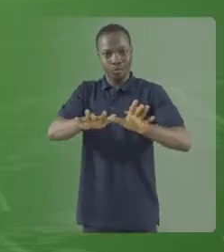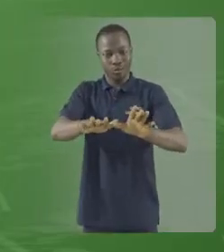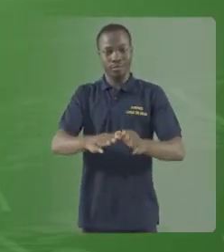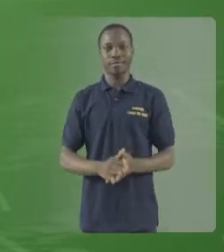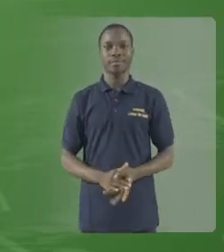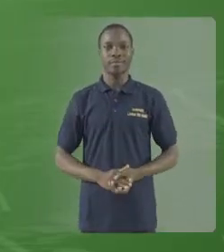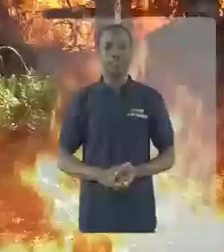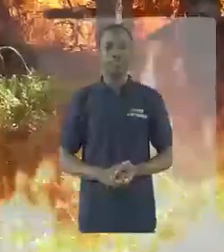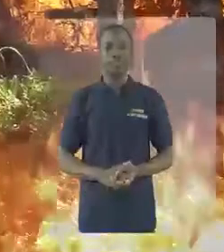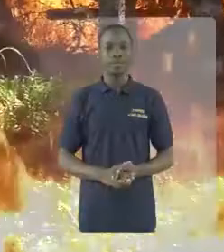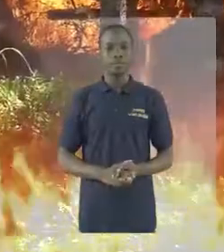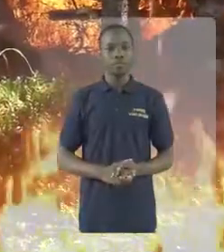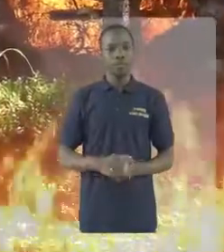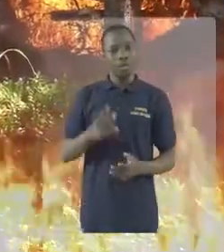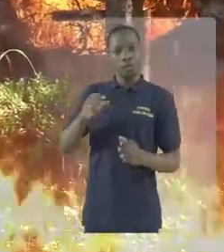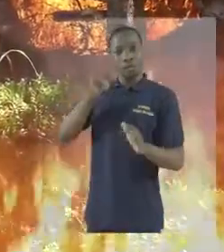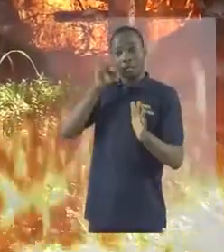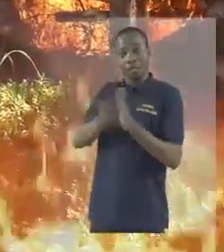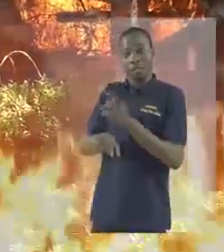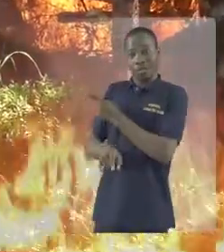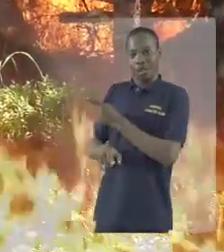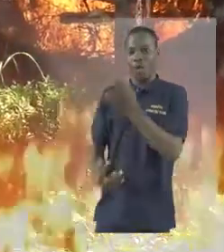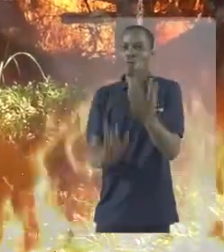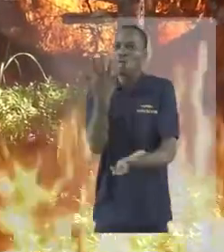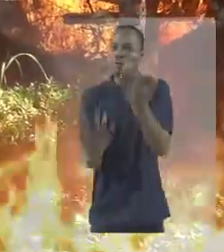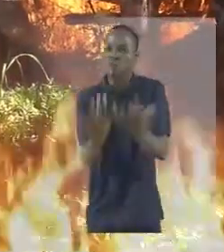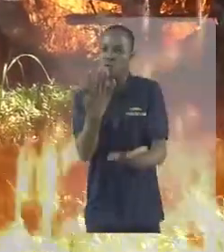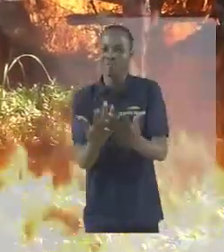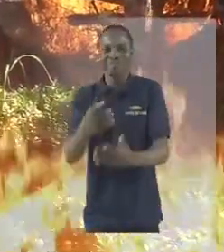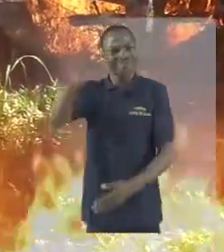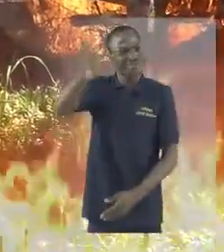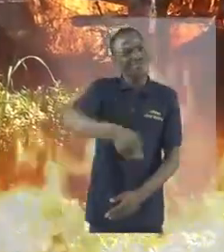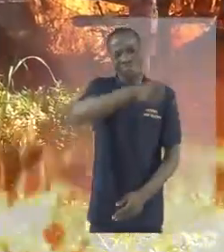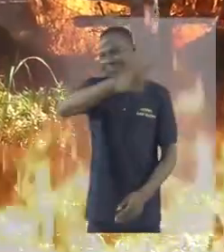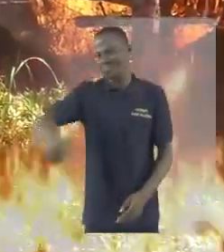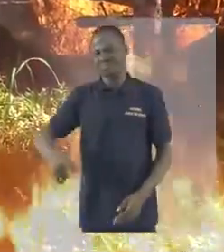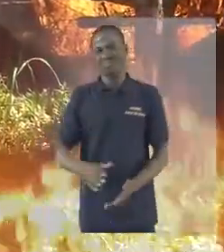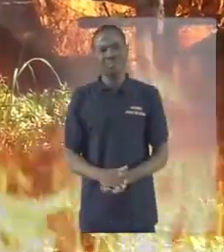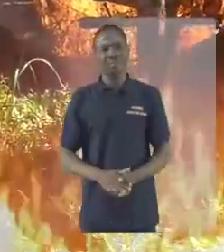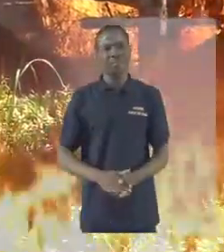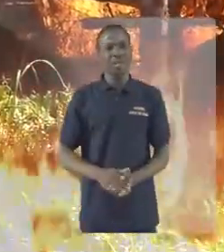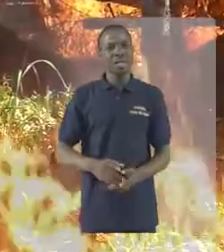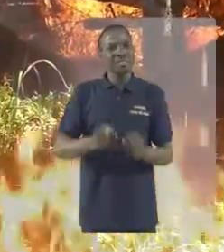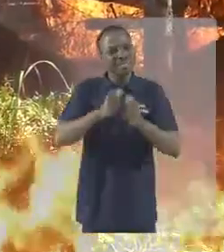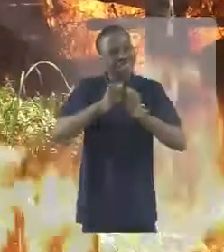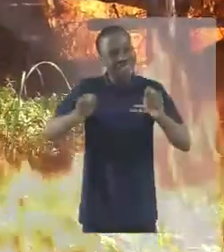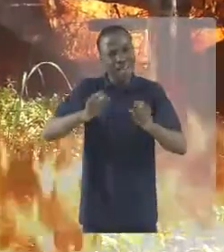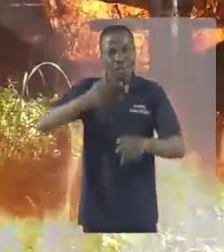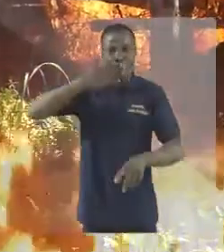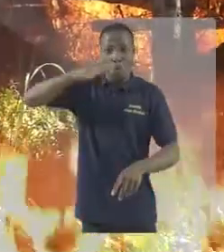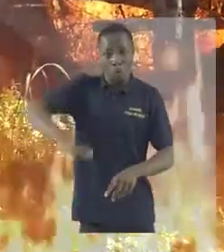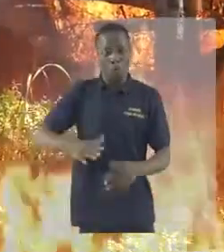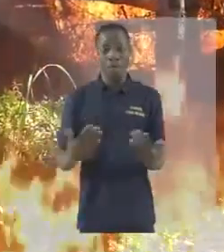Dernier élément, l'abandon des cultures sur brûlis et des feux de brousse.